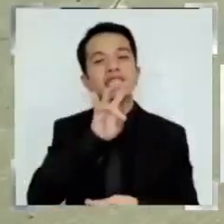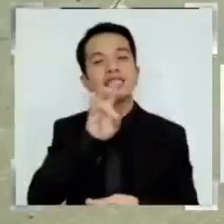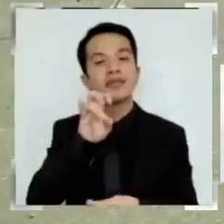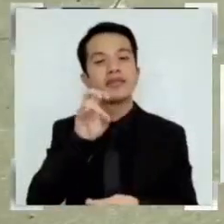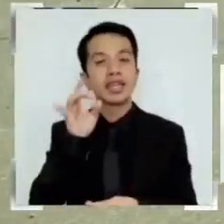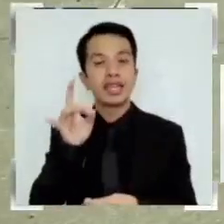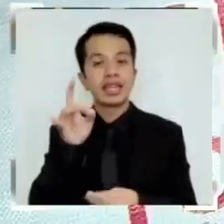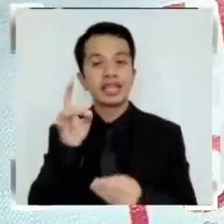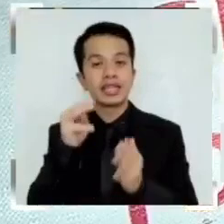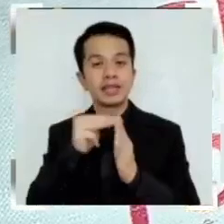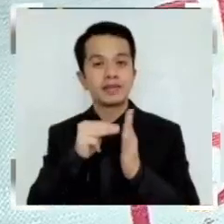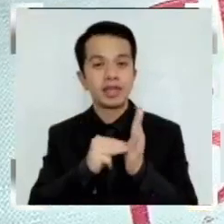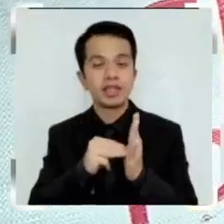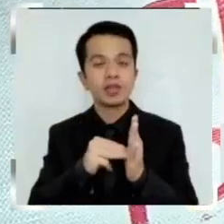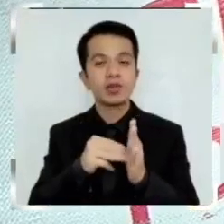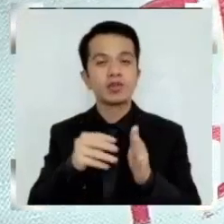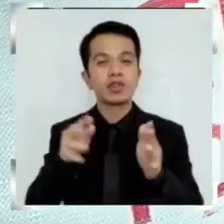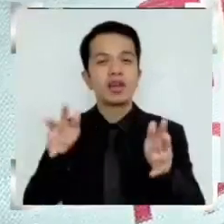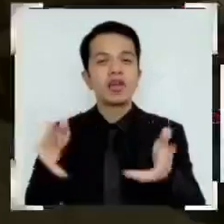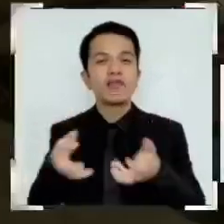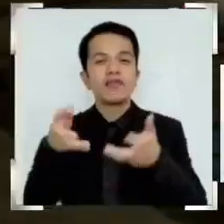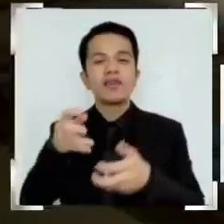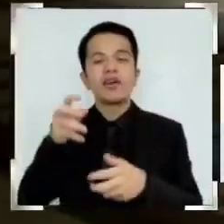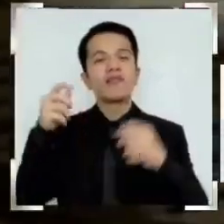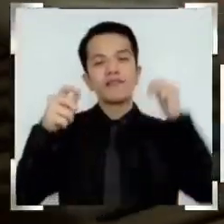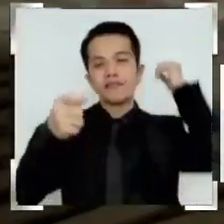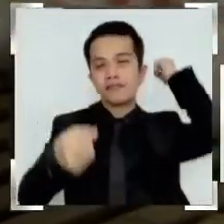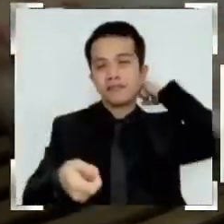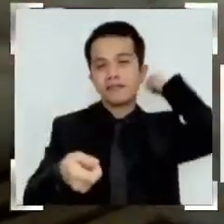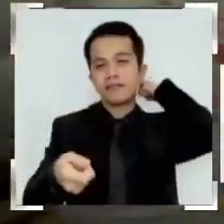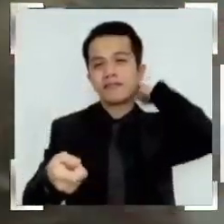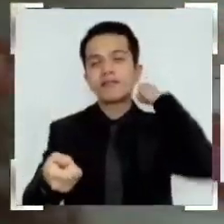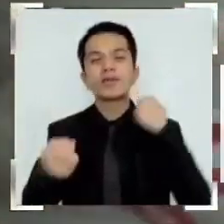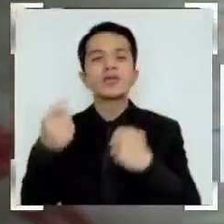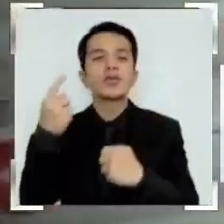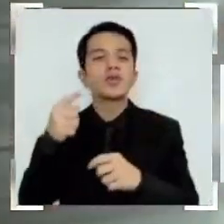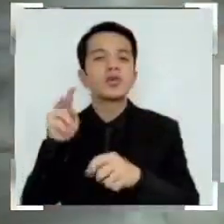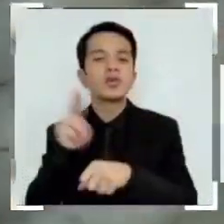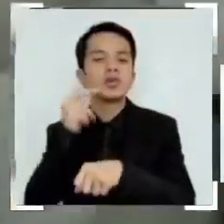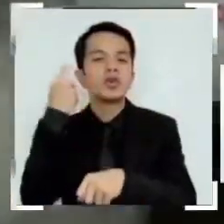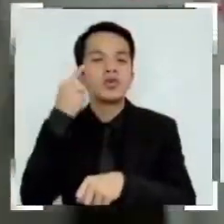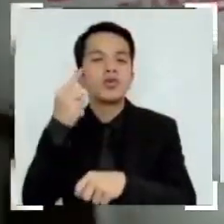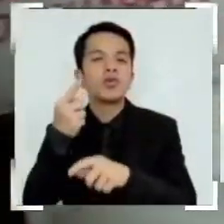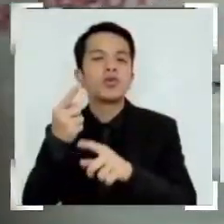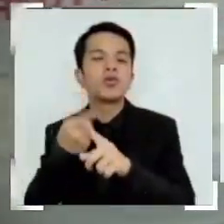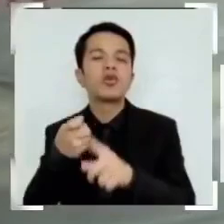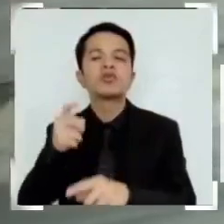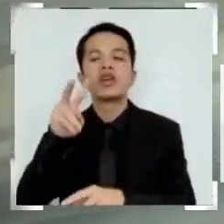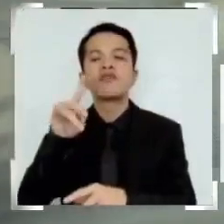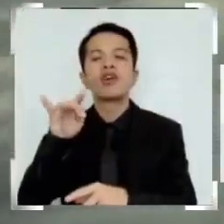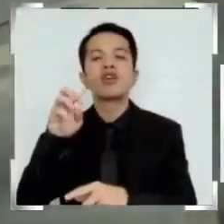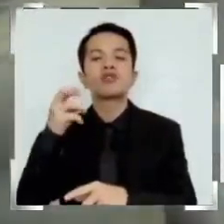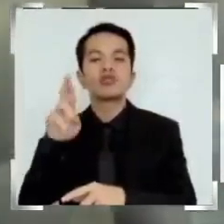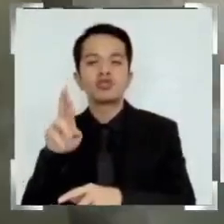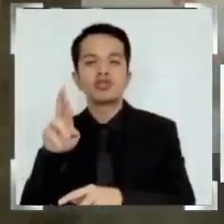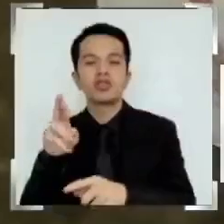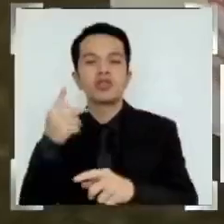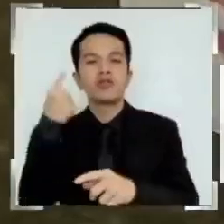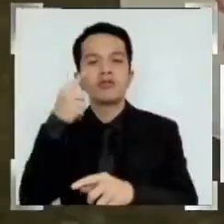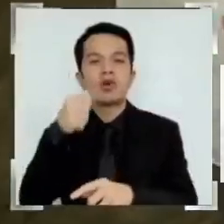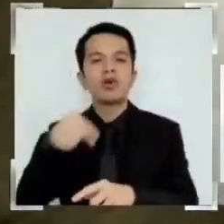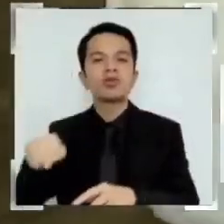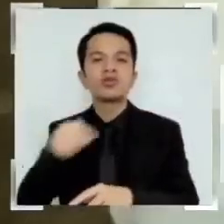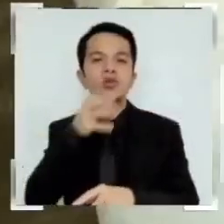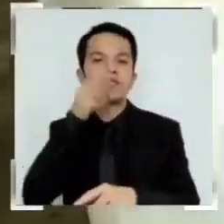fertilizer na donasyon ng China. Ipamamahagi ito sa pamamagitan ng voucher sa 160,000 rice and corn farmers sa